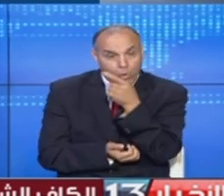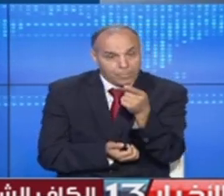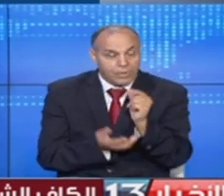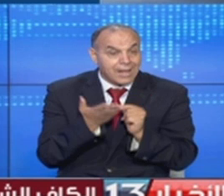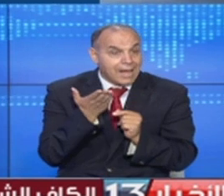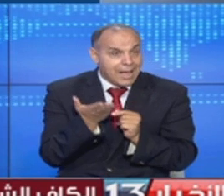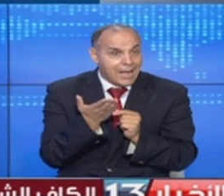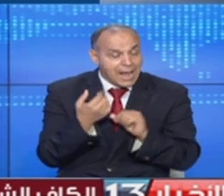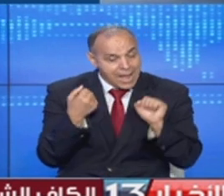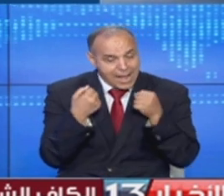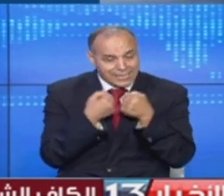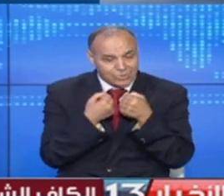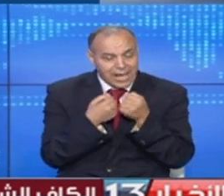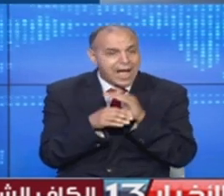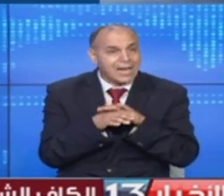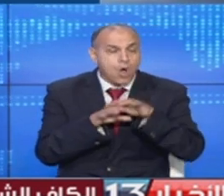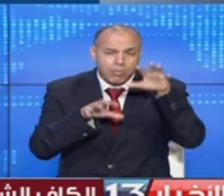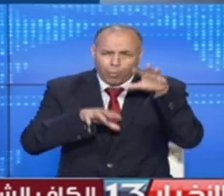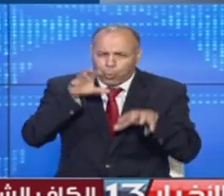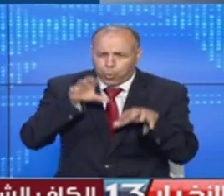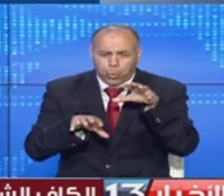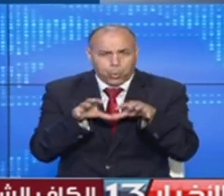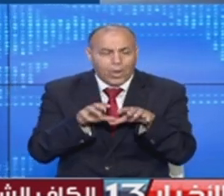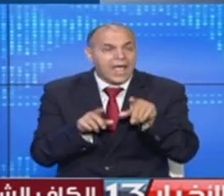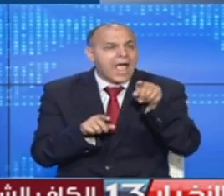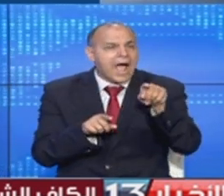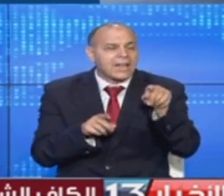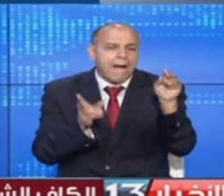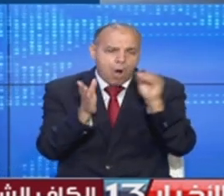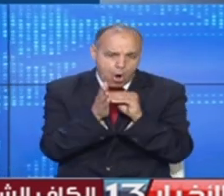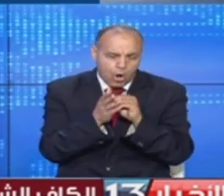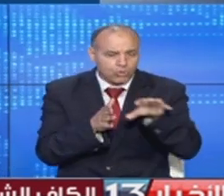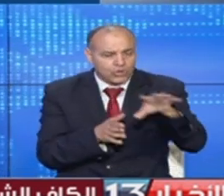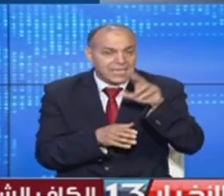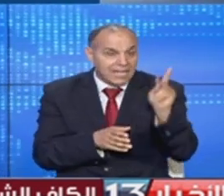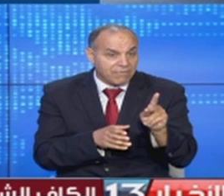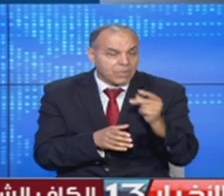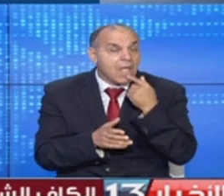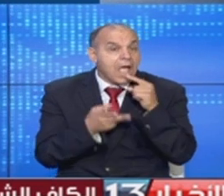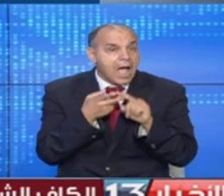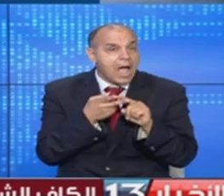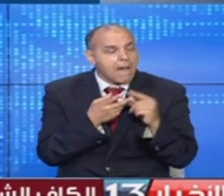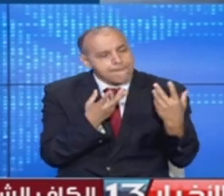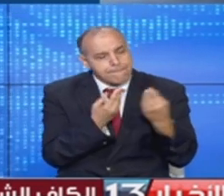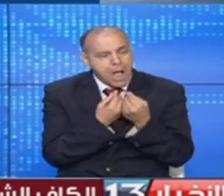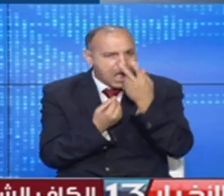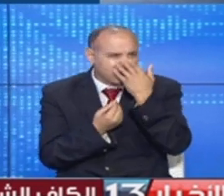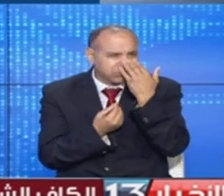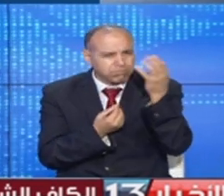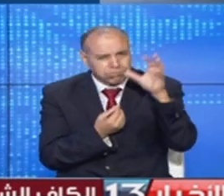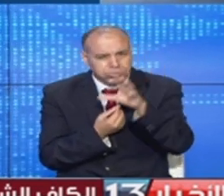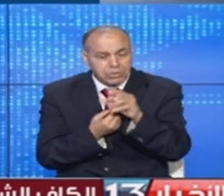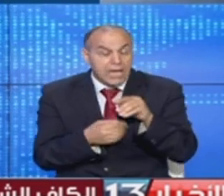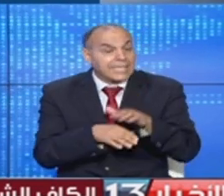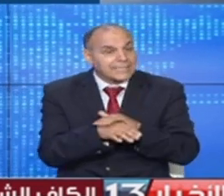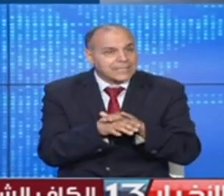لان الحادث جدا على اثر الامطار الغزيره التي تهاطلت على الجهه والتي كانت مصحوبه بالبرد ما